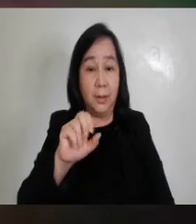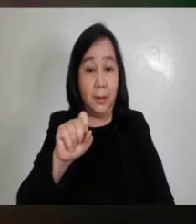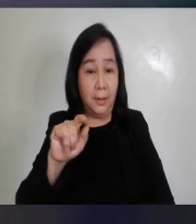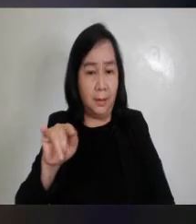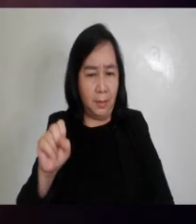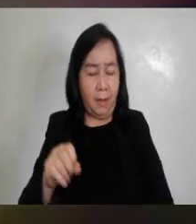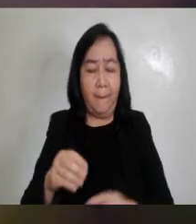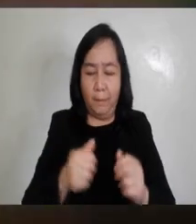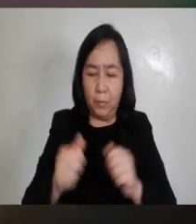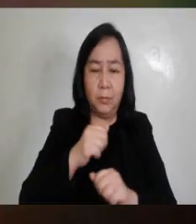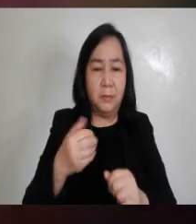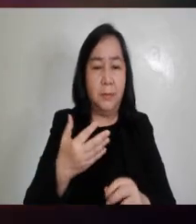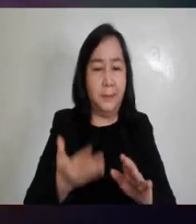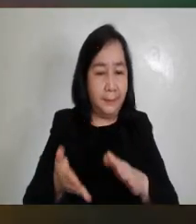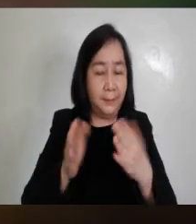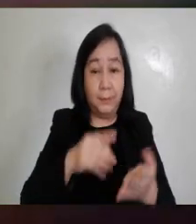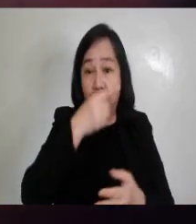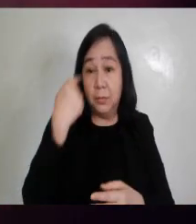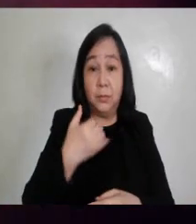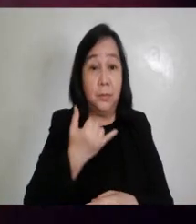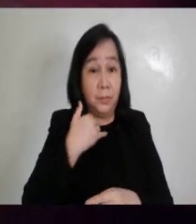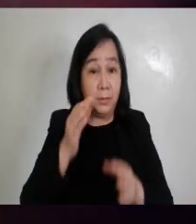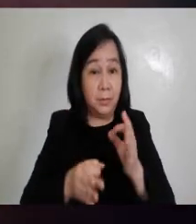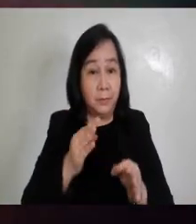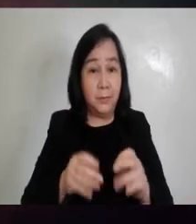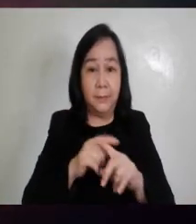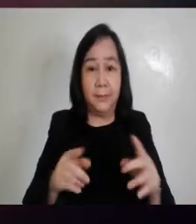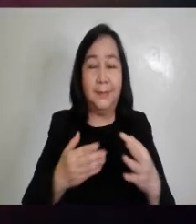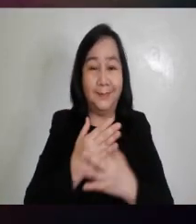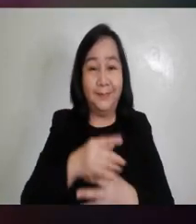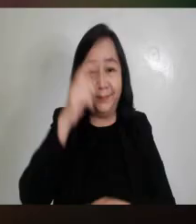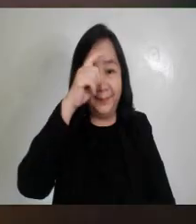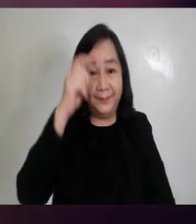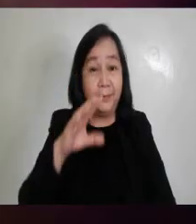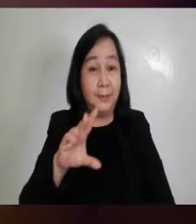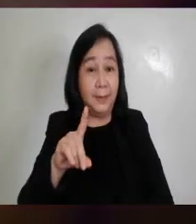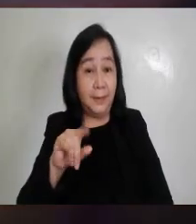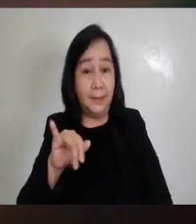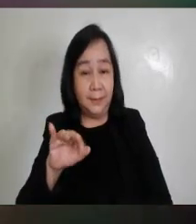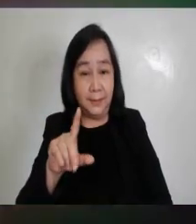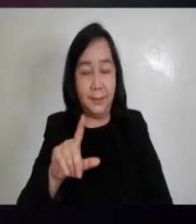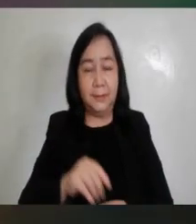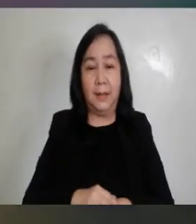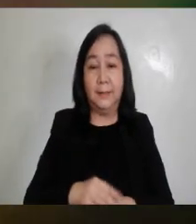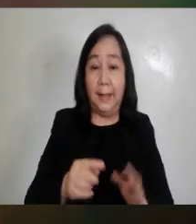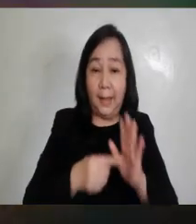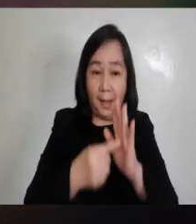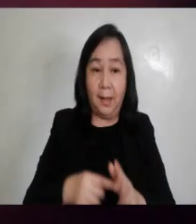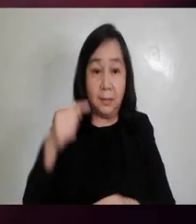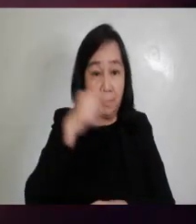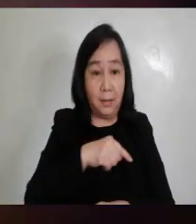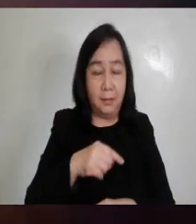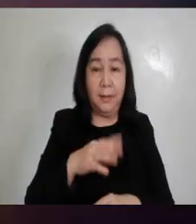Susana ay halos mapatay dahil sa maling paratang. Ngunit sa pamamagitan ng karunungan ni Daniel, nalantad ang kasinungalingan